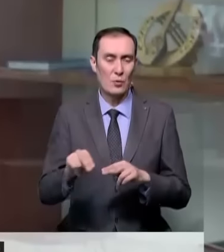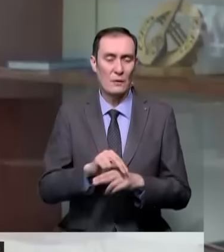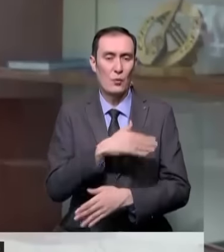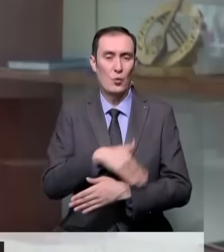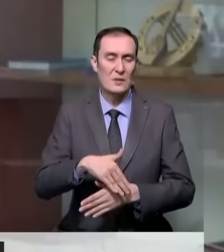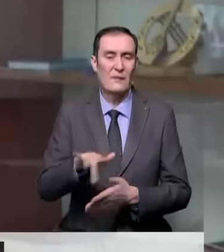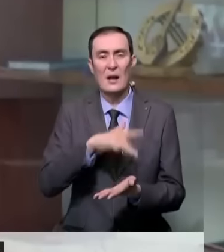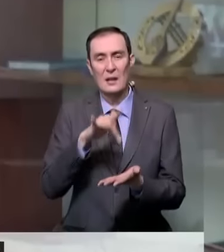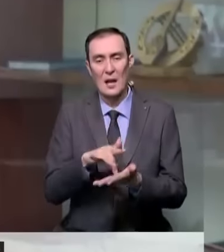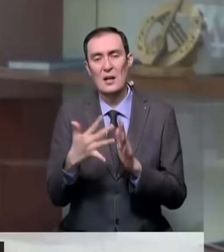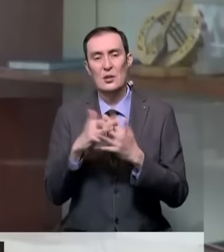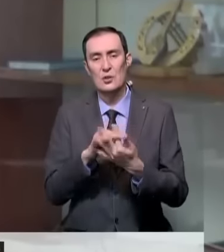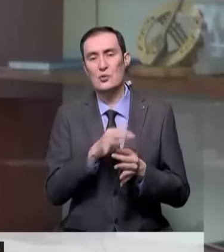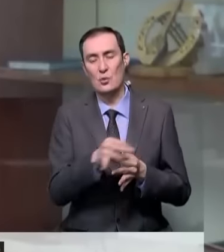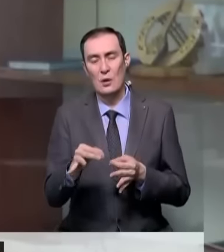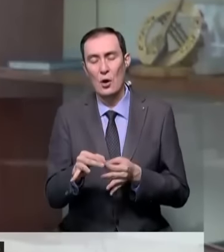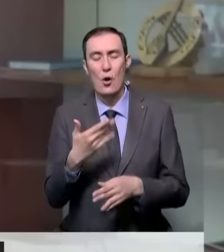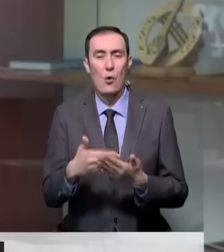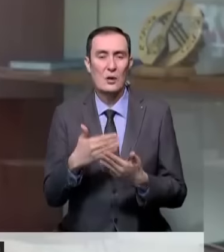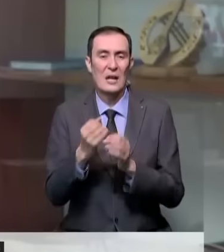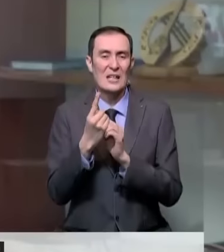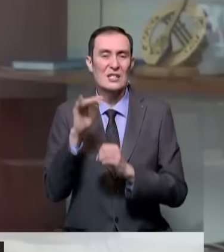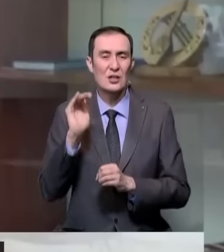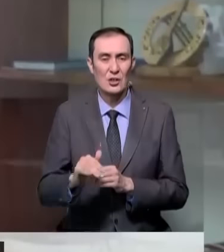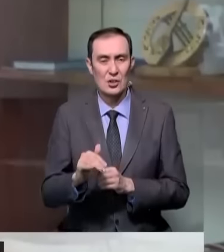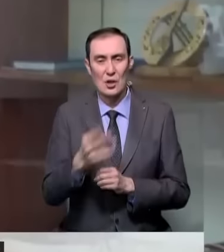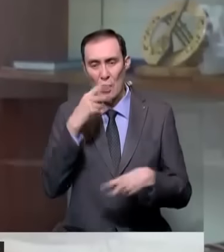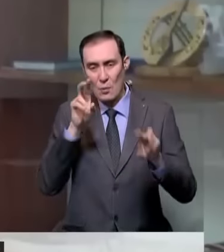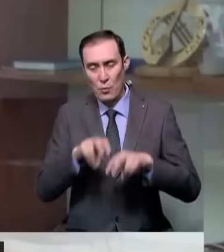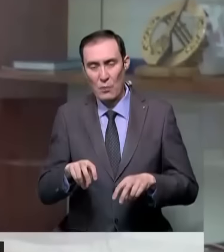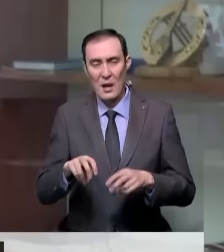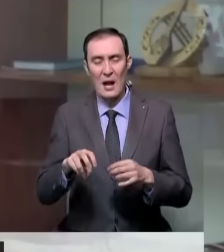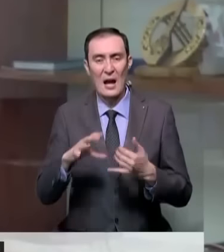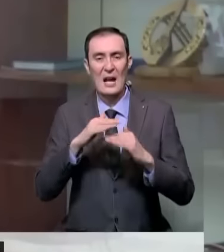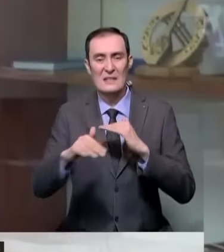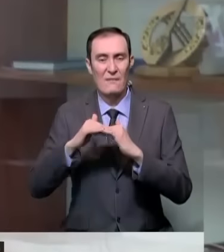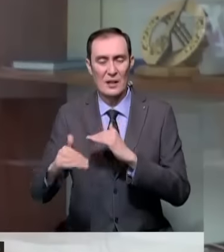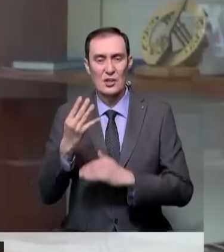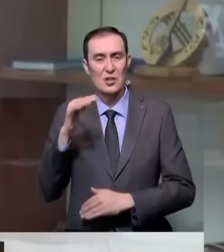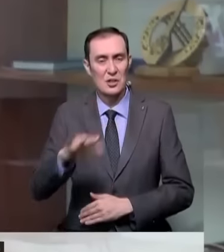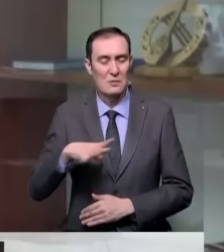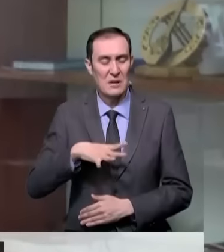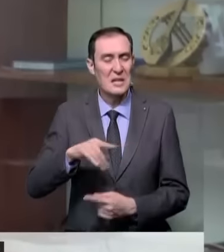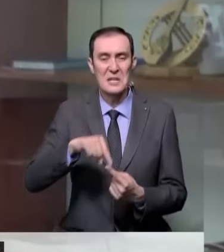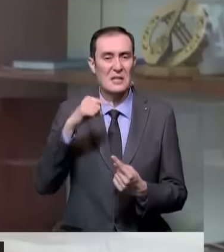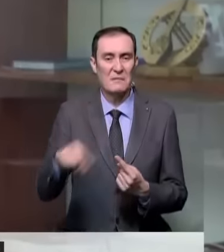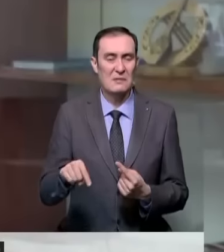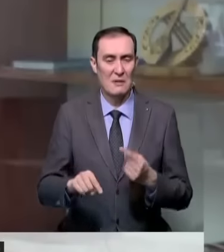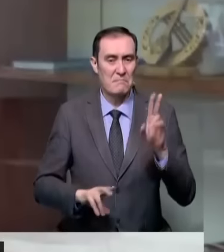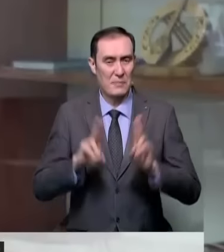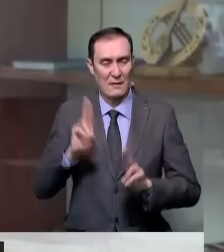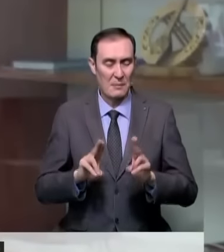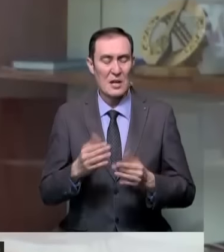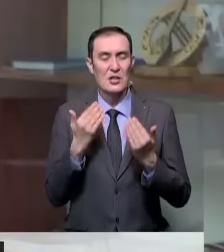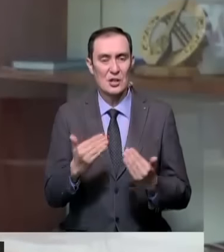улиц в городах и селах. Изъяли около 11 тысяч проб асфальта. 4 тысячи из них не соответствовали стандартам.